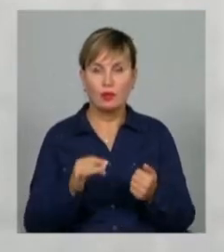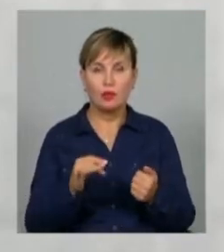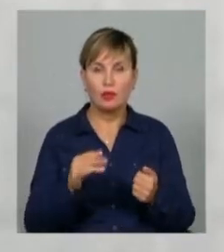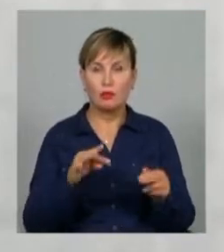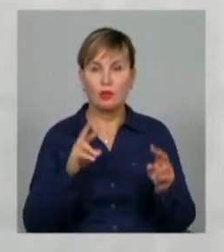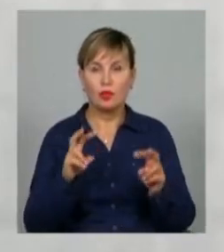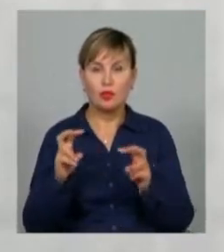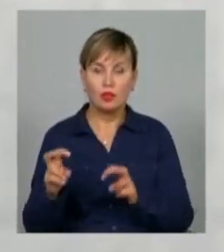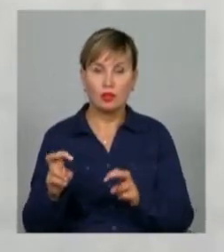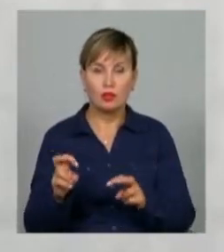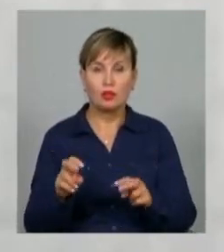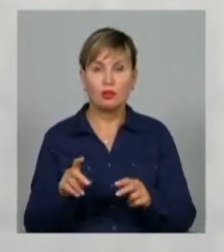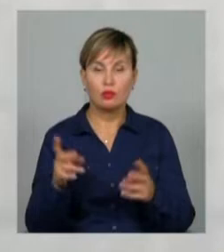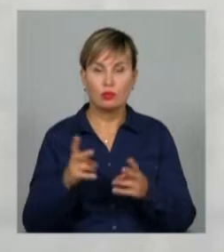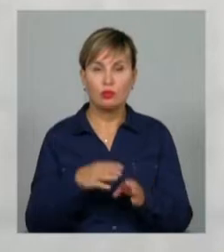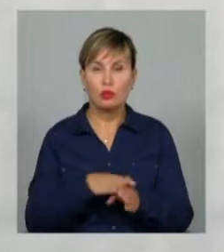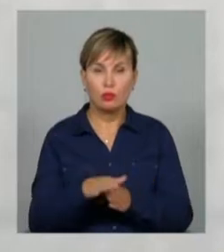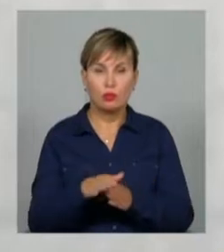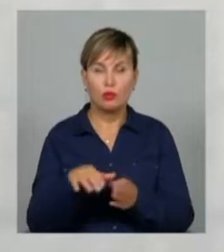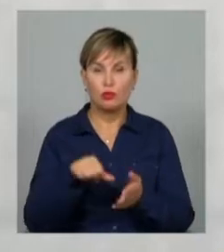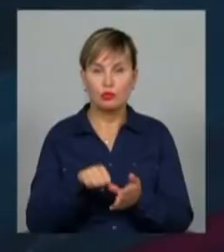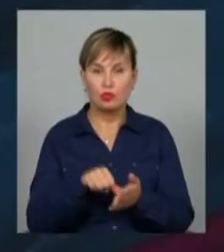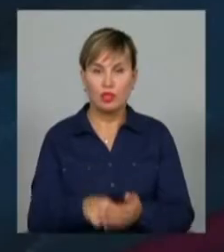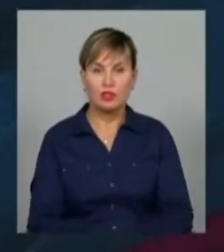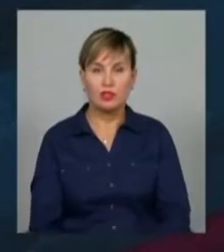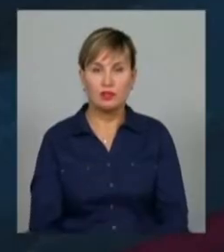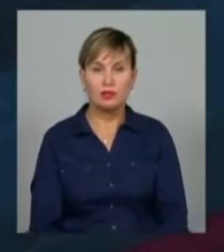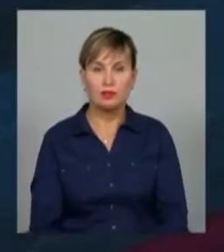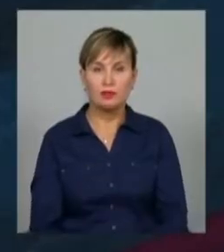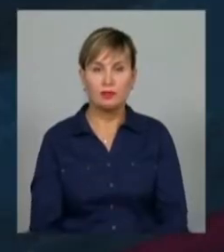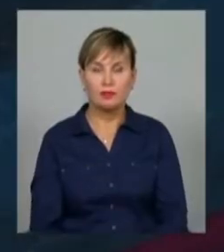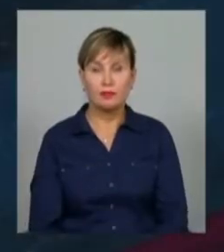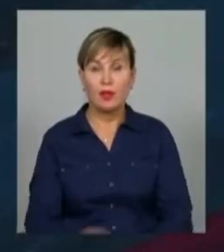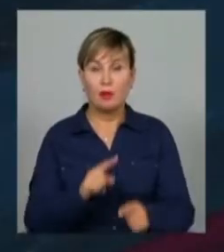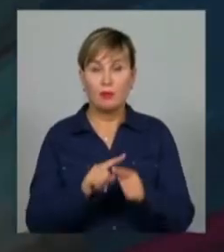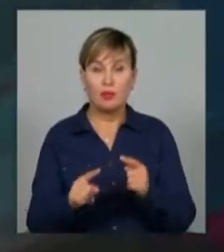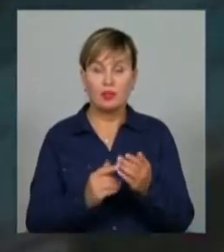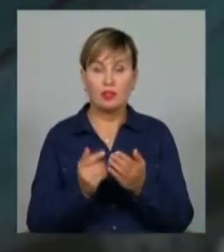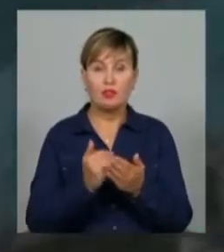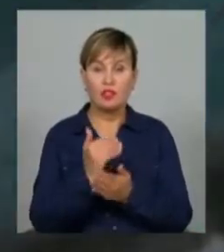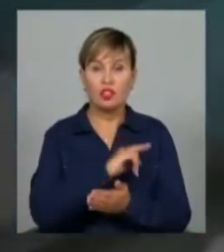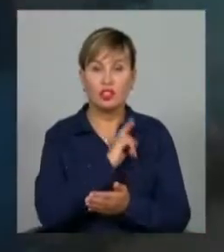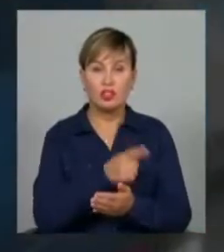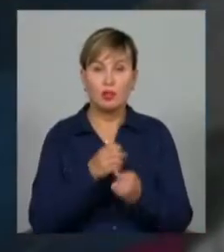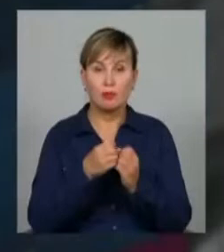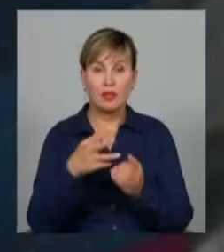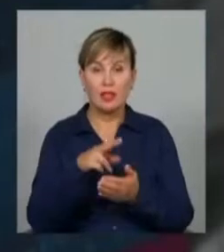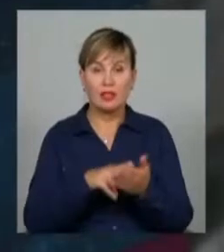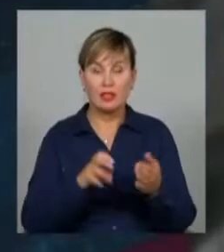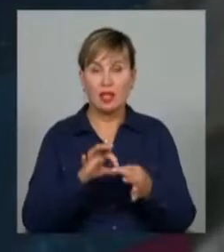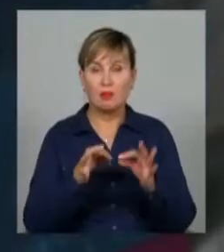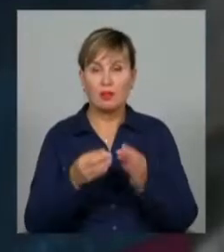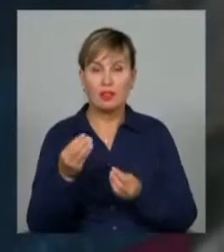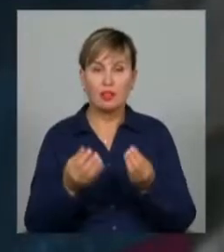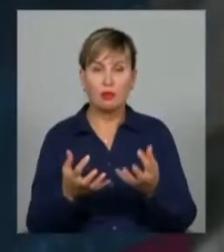по критериям также нужно полное погружение, полное участие. «Быстрее, выше, сильнее». 15 лицензий на Олимпийские